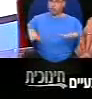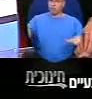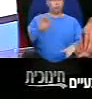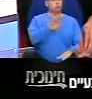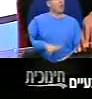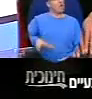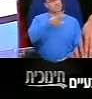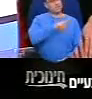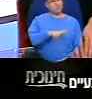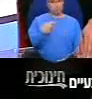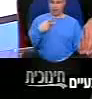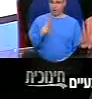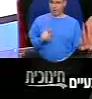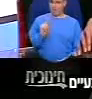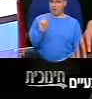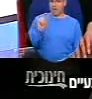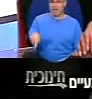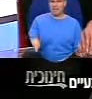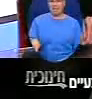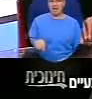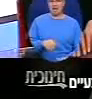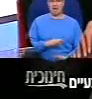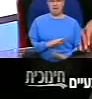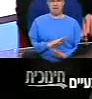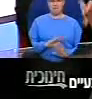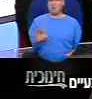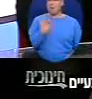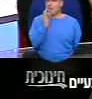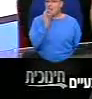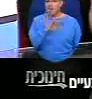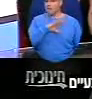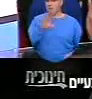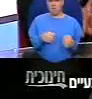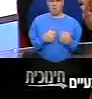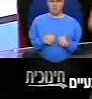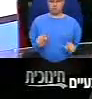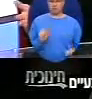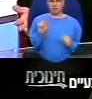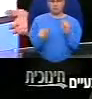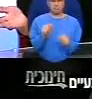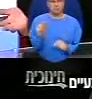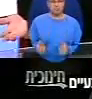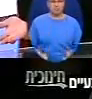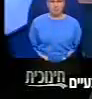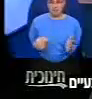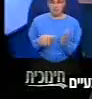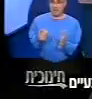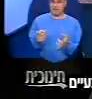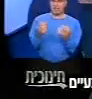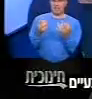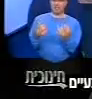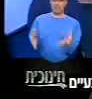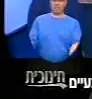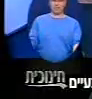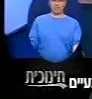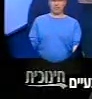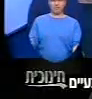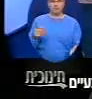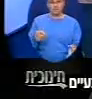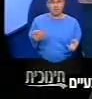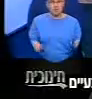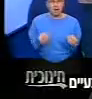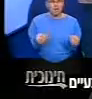הציבור, שאנחנו יכולים להגיע אליו מכל מעמד, בכל גיל, בכל דרך. שהוא פשוט כי הוא הטבע, והוא לרשותנו. נכון, וזה